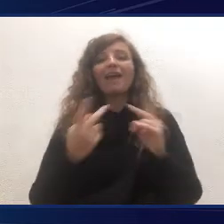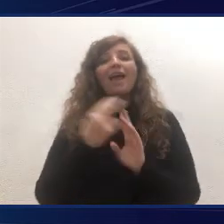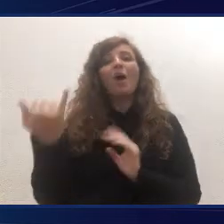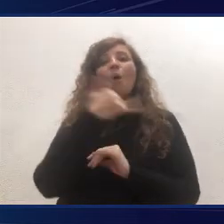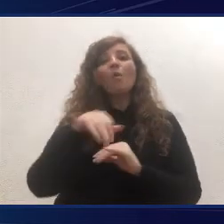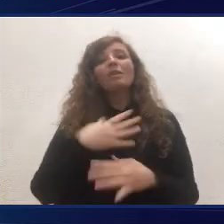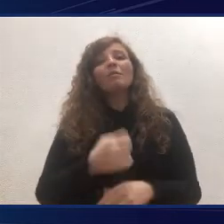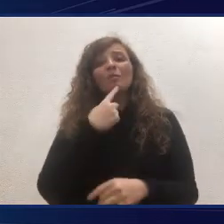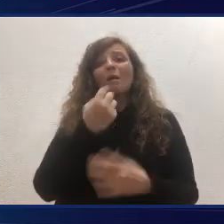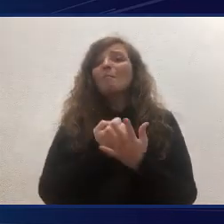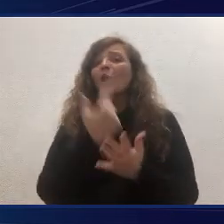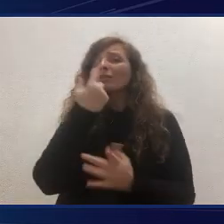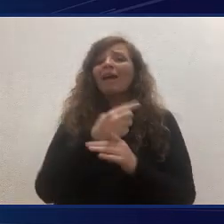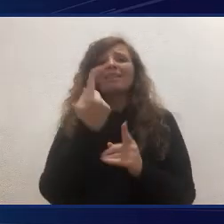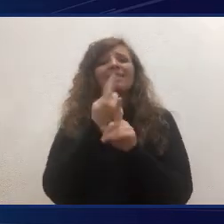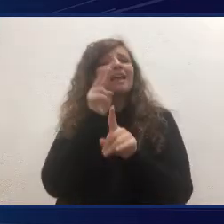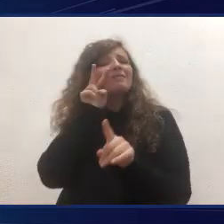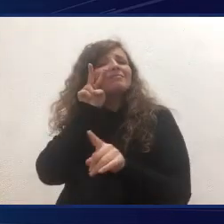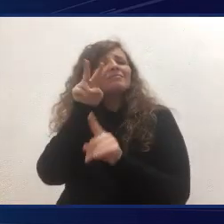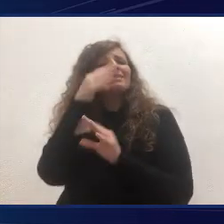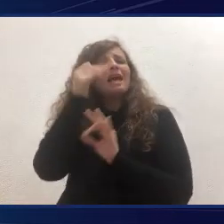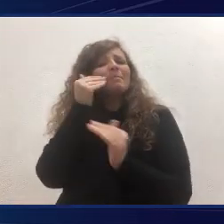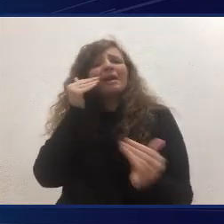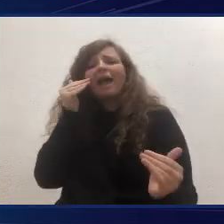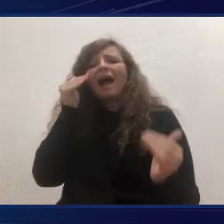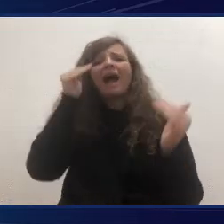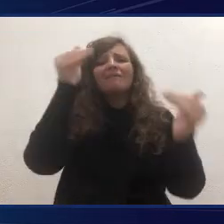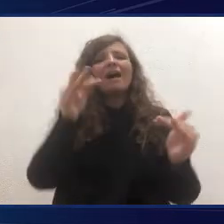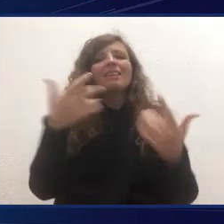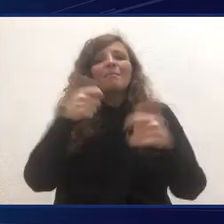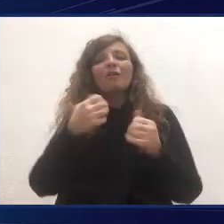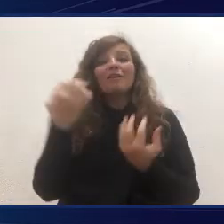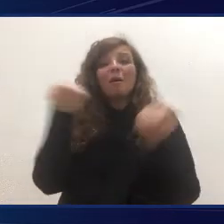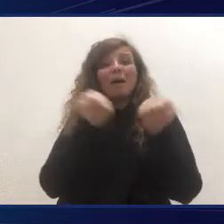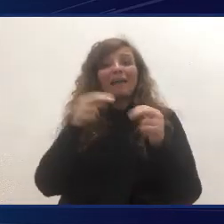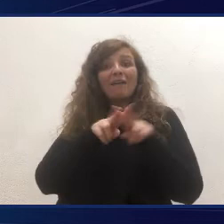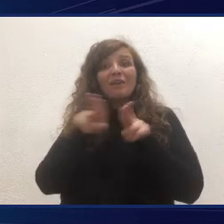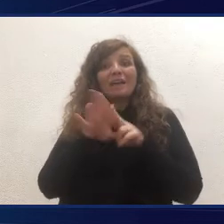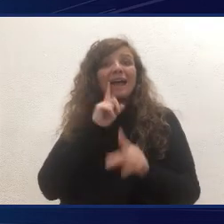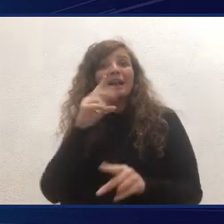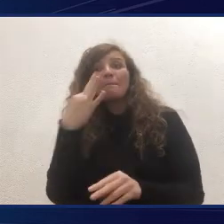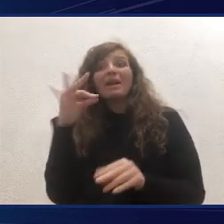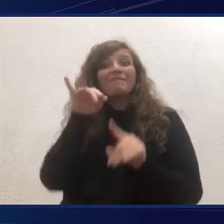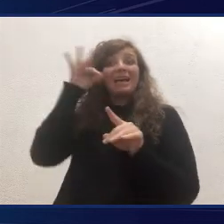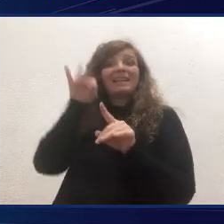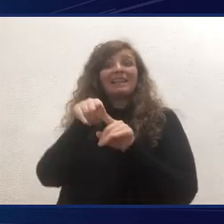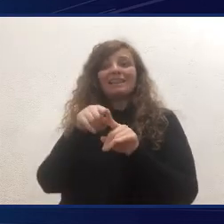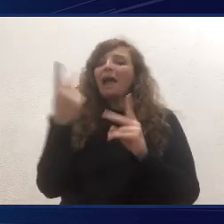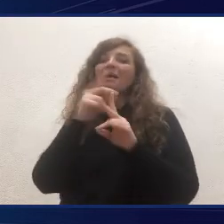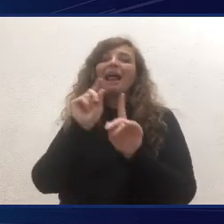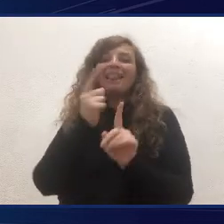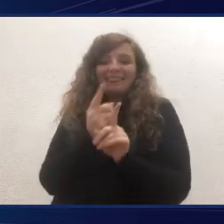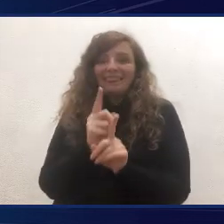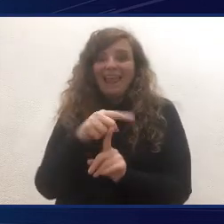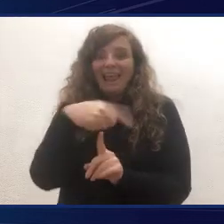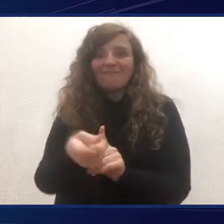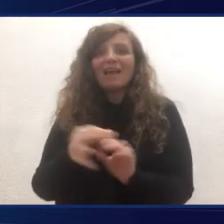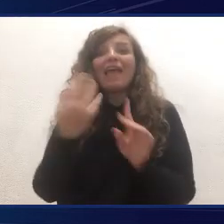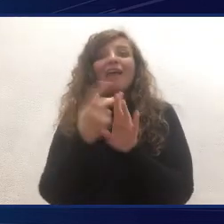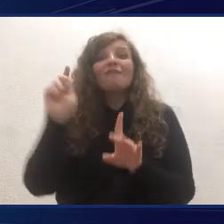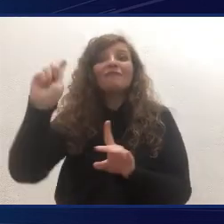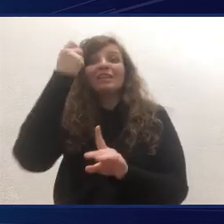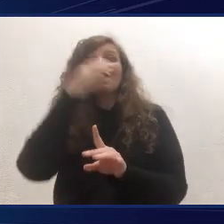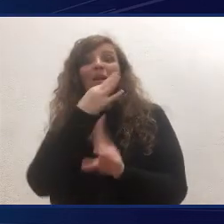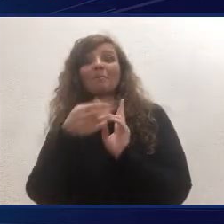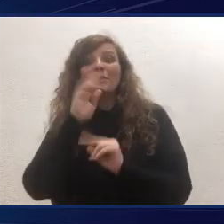Infine, posso dire che è importante guardare sempre avanti, perché la Ferrari preferita sarà sempre la prossima e la vittoria più